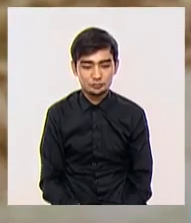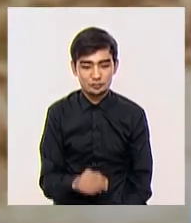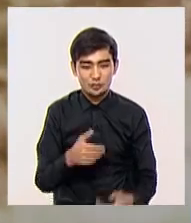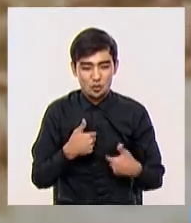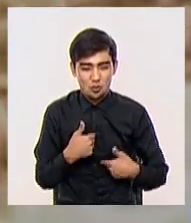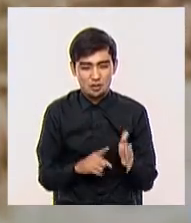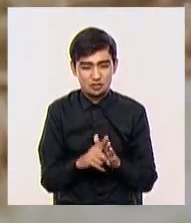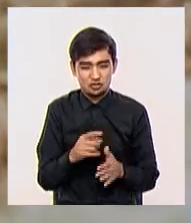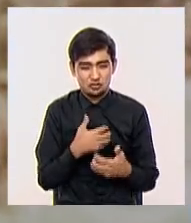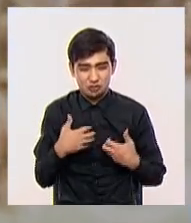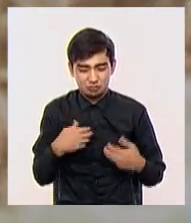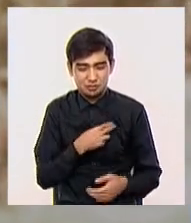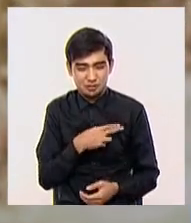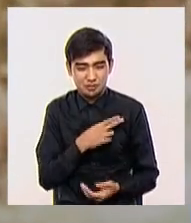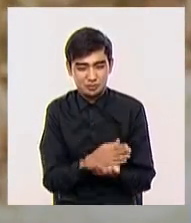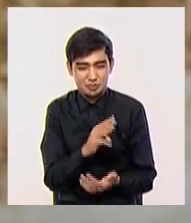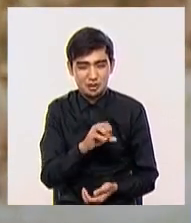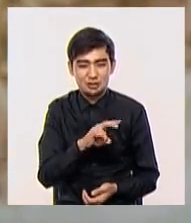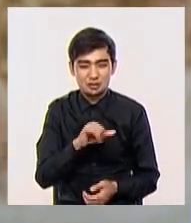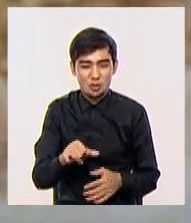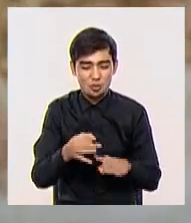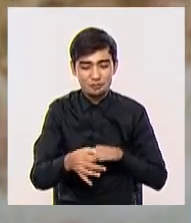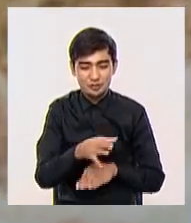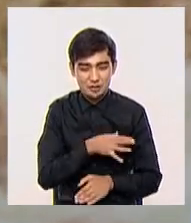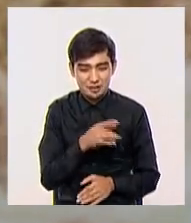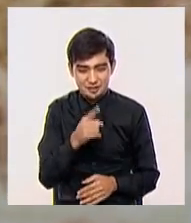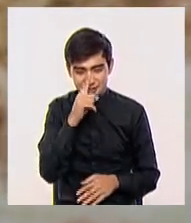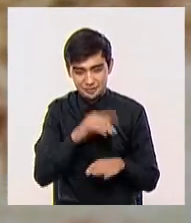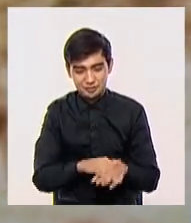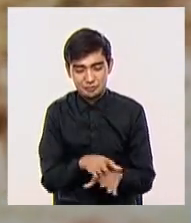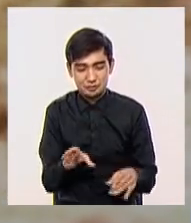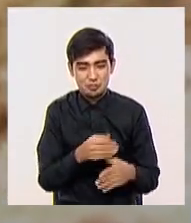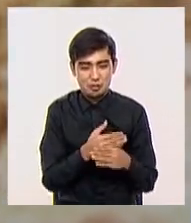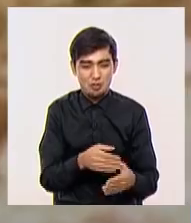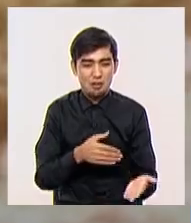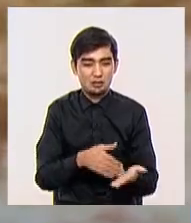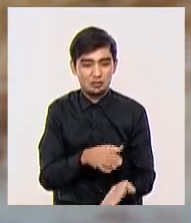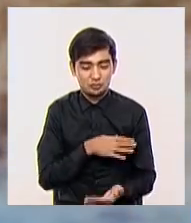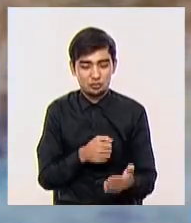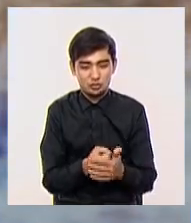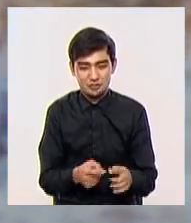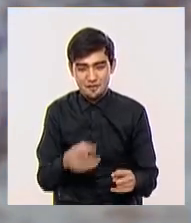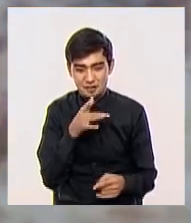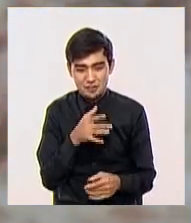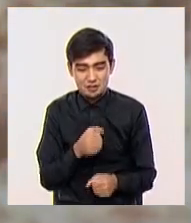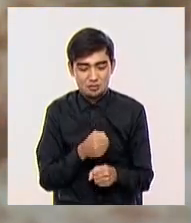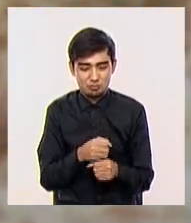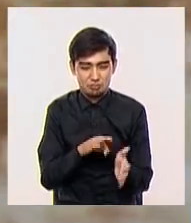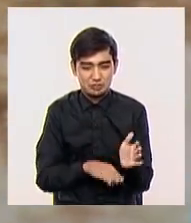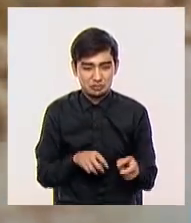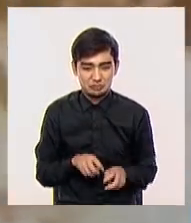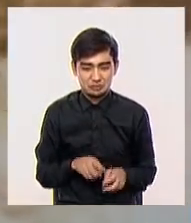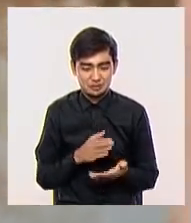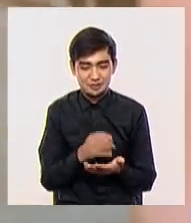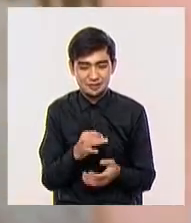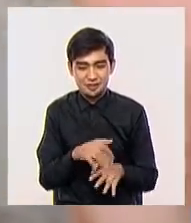Қуаңшылықтан малы қырылып жатқан Маңғыстауға бір қатар өңірлердің әкімдері көмек беруден бас тартып, әлі күнге әрекетсіз отыр.